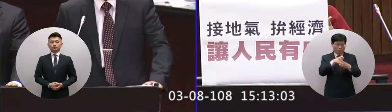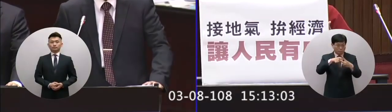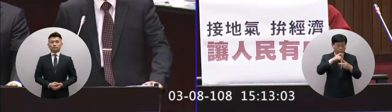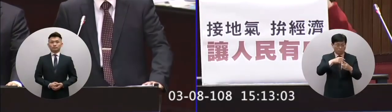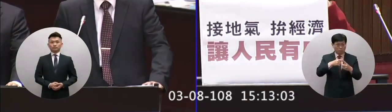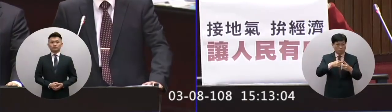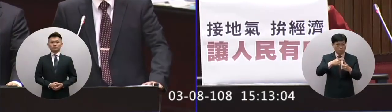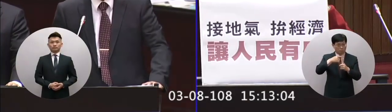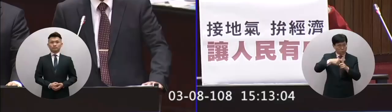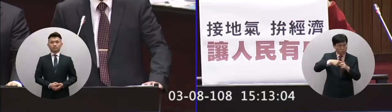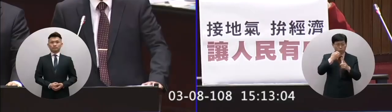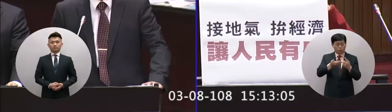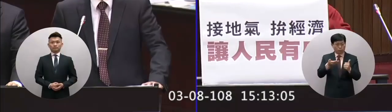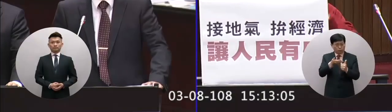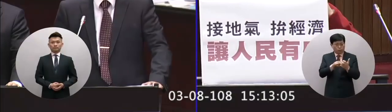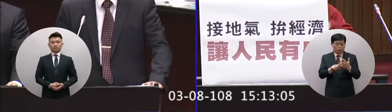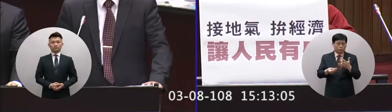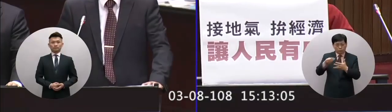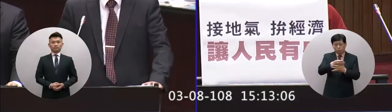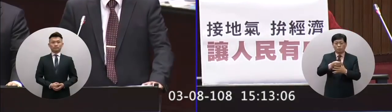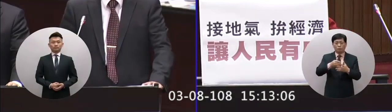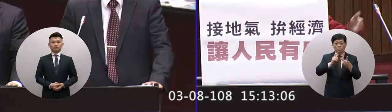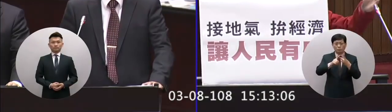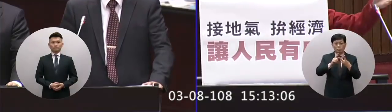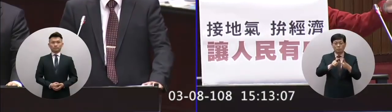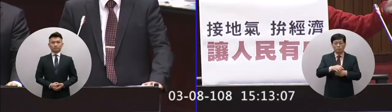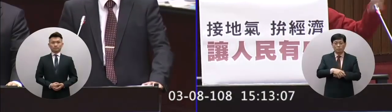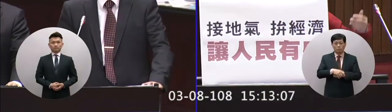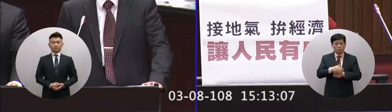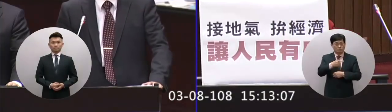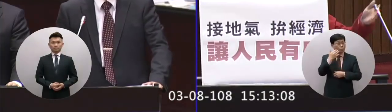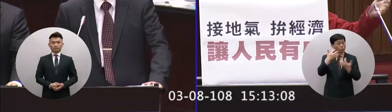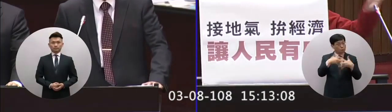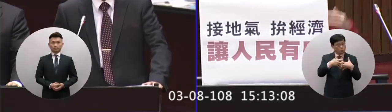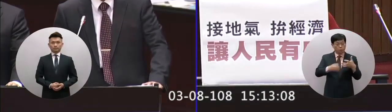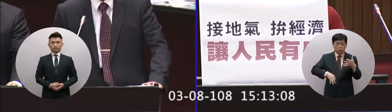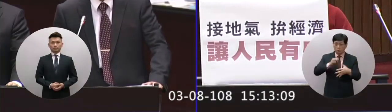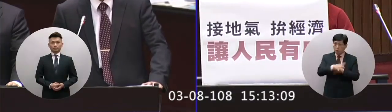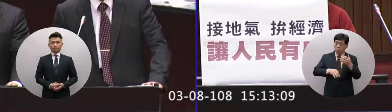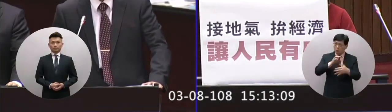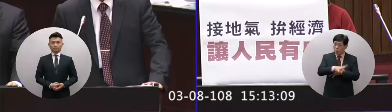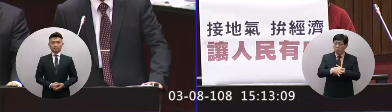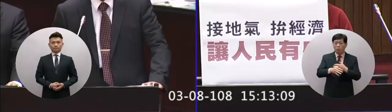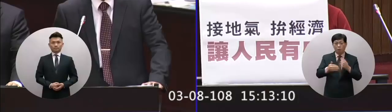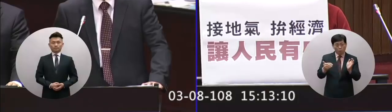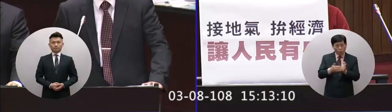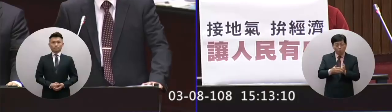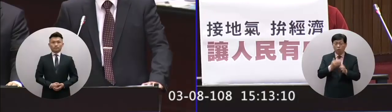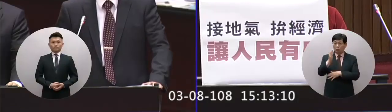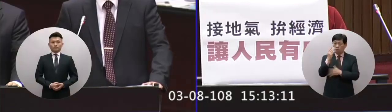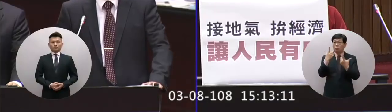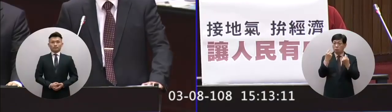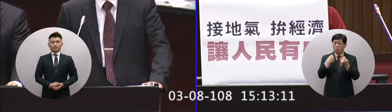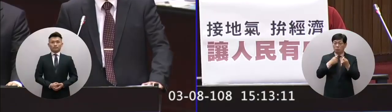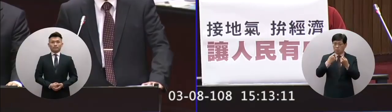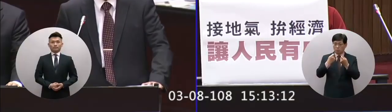的人力素质跟专业素质，这第一个，第二。伊个设备投资了这里济，嘛提升啊，政府嘛